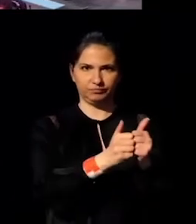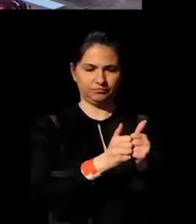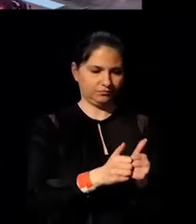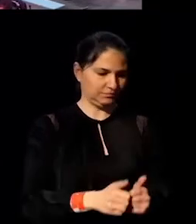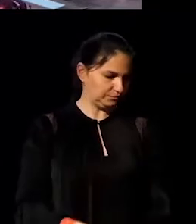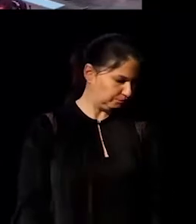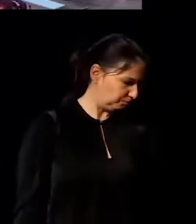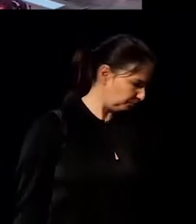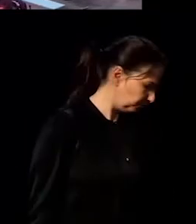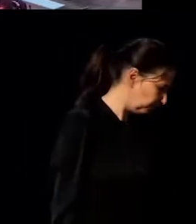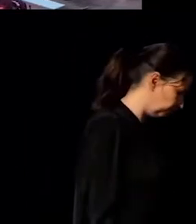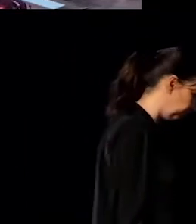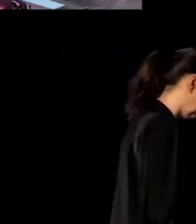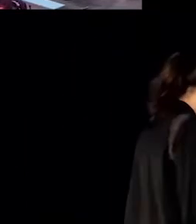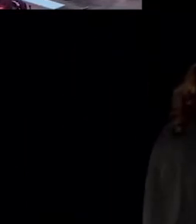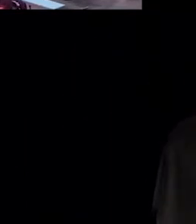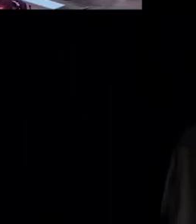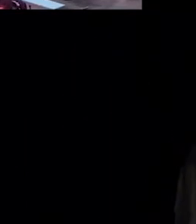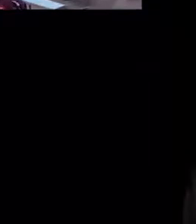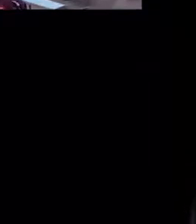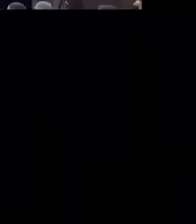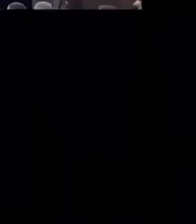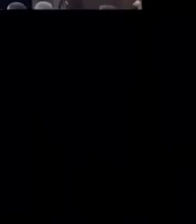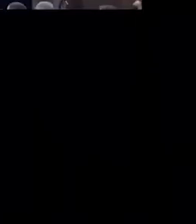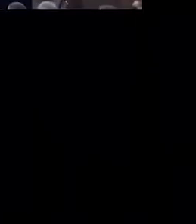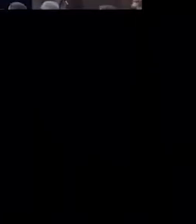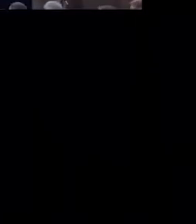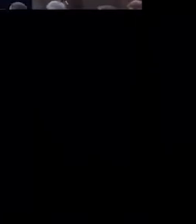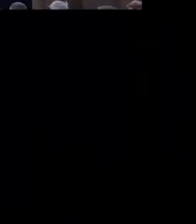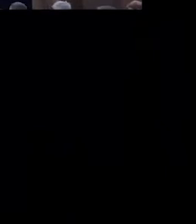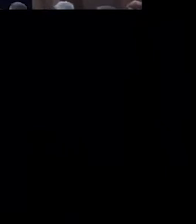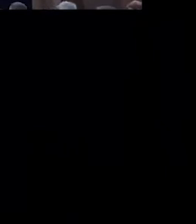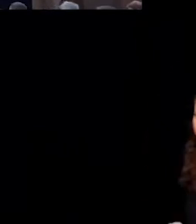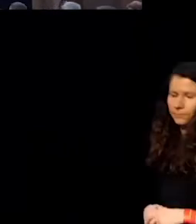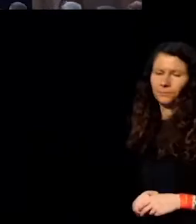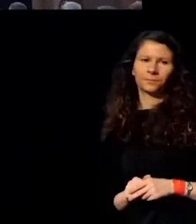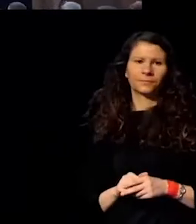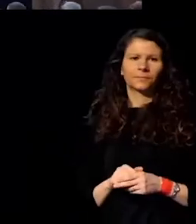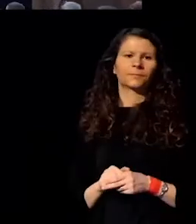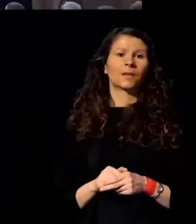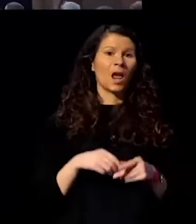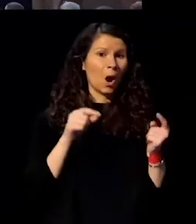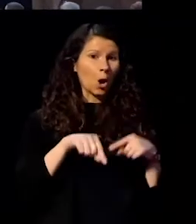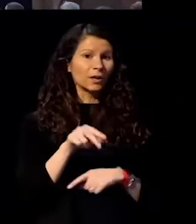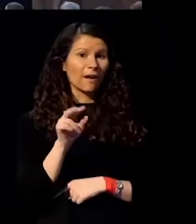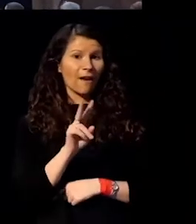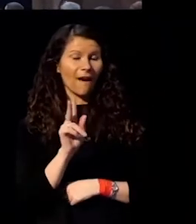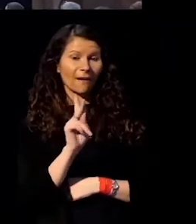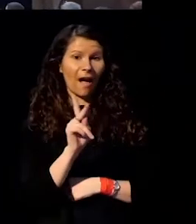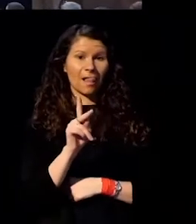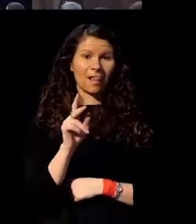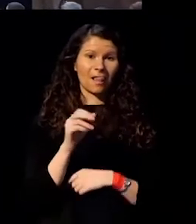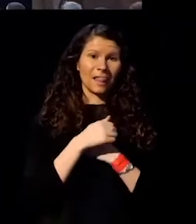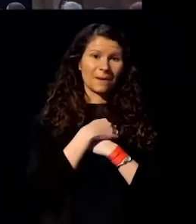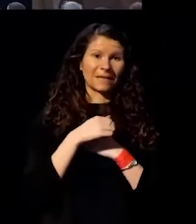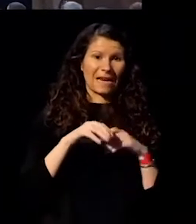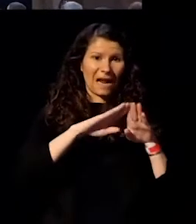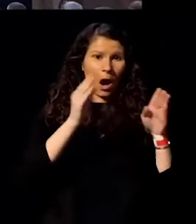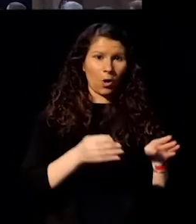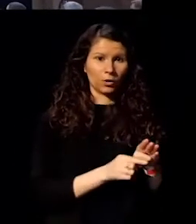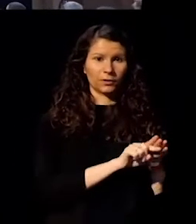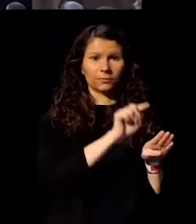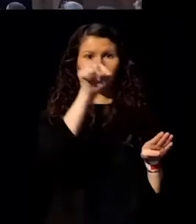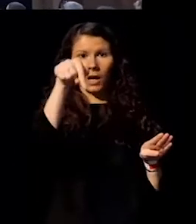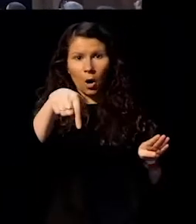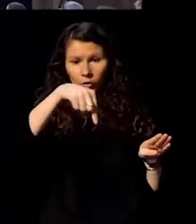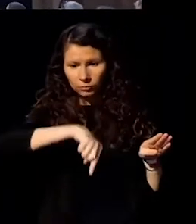Und wer heute aus dem Karl-Liebknecht-Haus kommt und die Zitate von Rosa Luxemburg im Boden sieht,